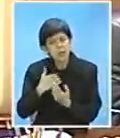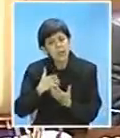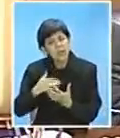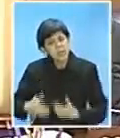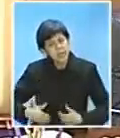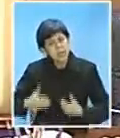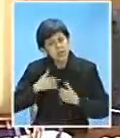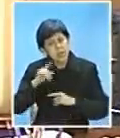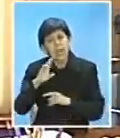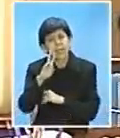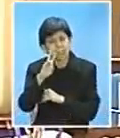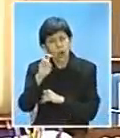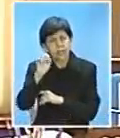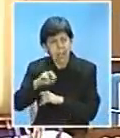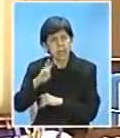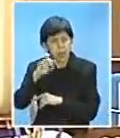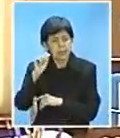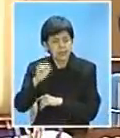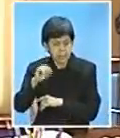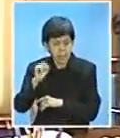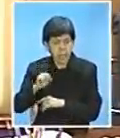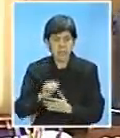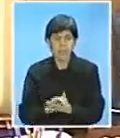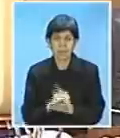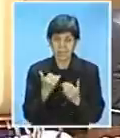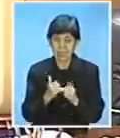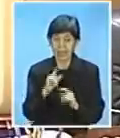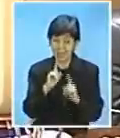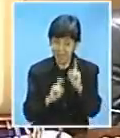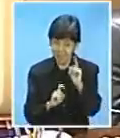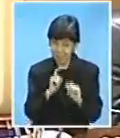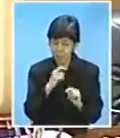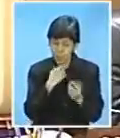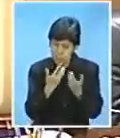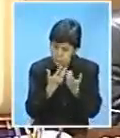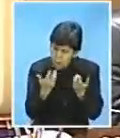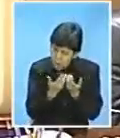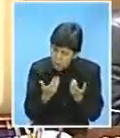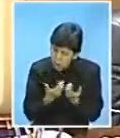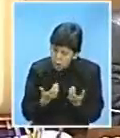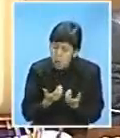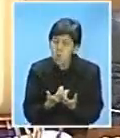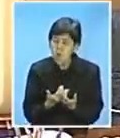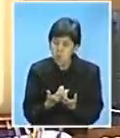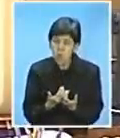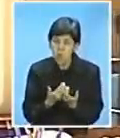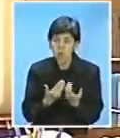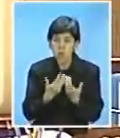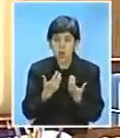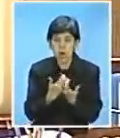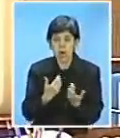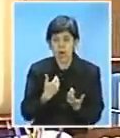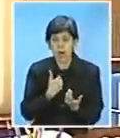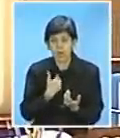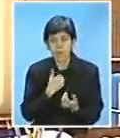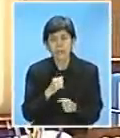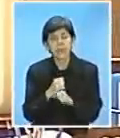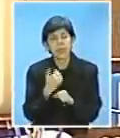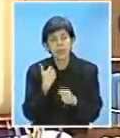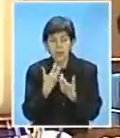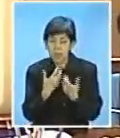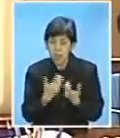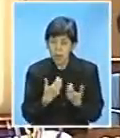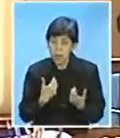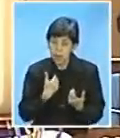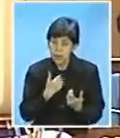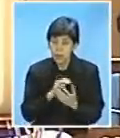ตใช่ครับ700กว่าตามที่ท่านกล่าวแต่การสูญเสียชีวิตเมื่อแยกออกมาแล้วนะครับผลพิสูจน์ทางนิตินั้นนิติเวชออกมาแล้วไม่ว่